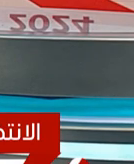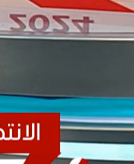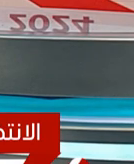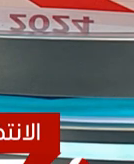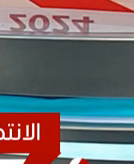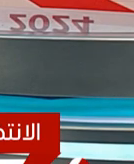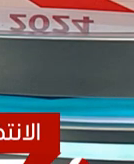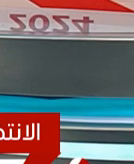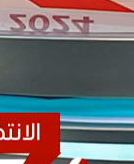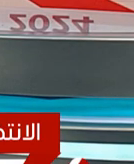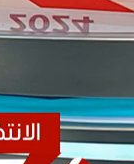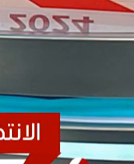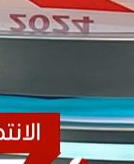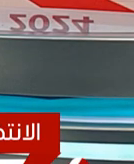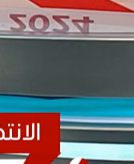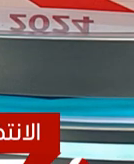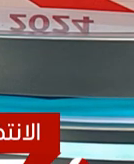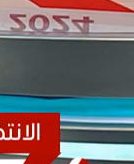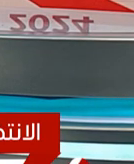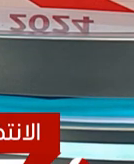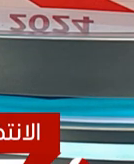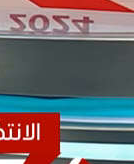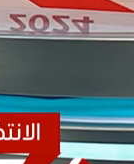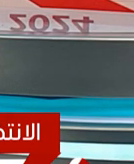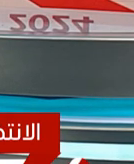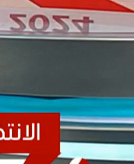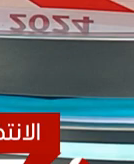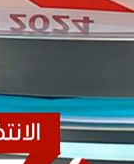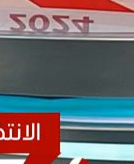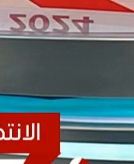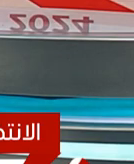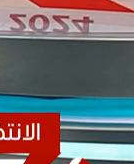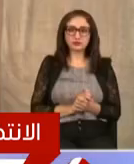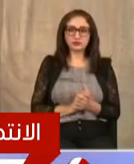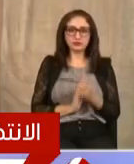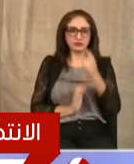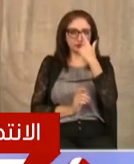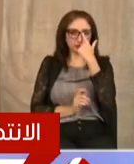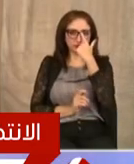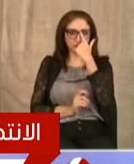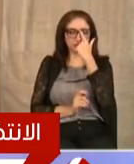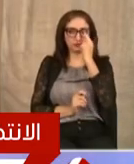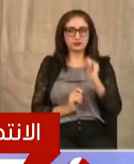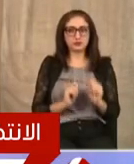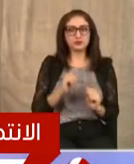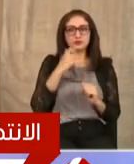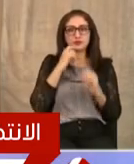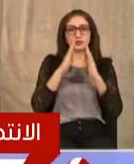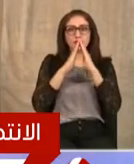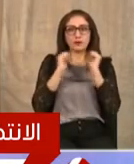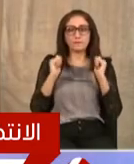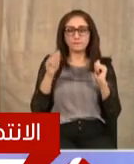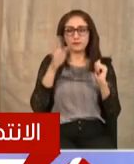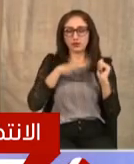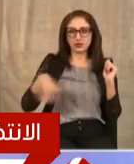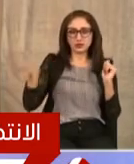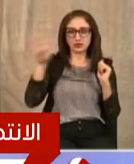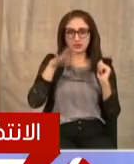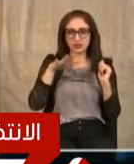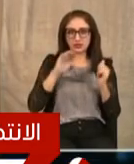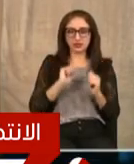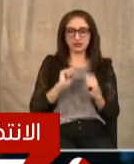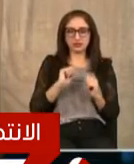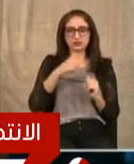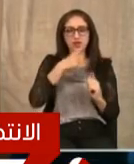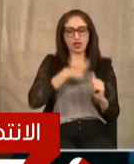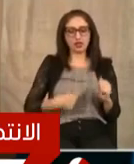والابناء مستقبلا اكثر اشراقا وازدهارا ايها المصريون الكرام لقد